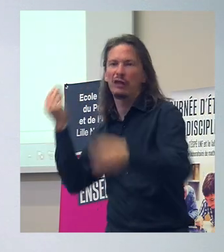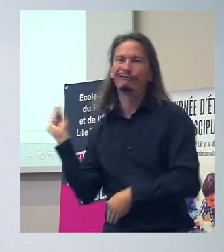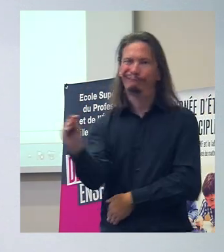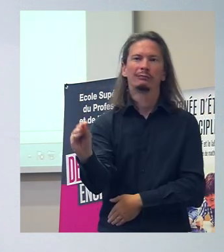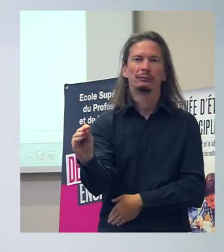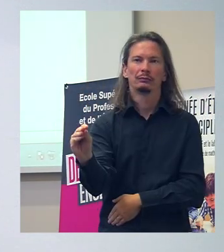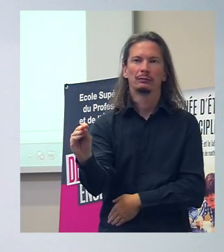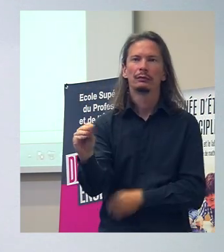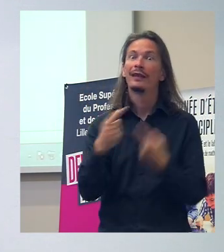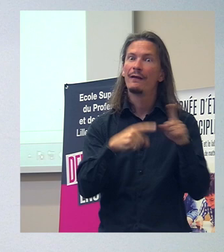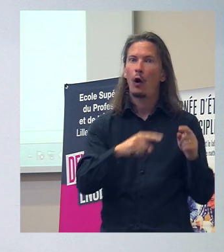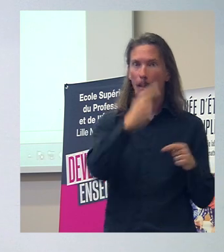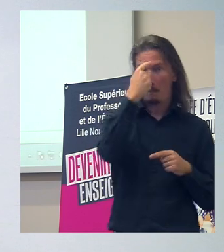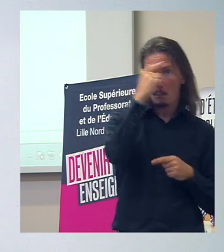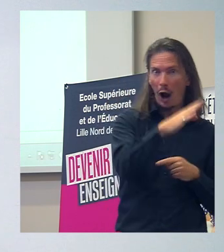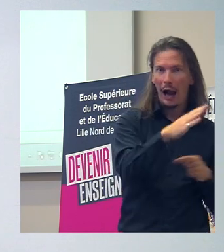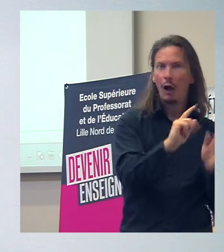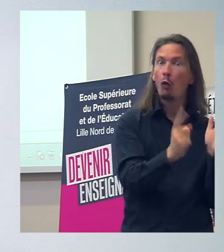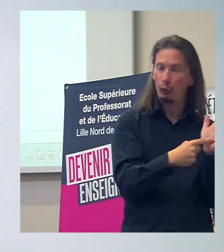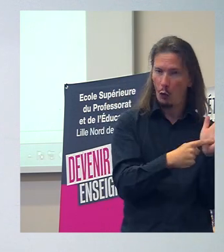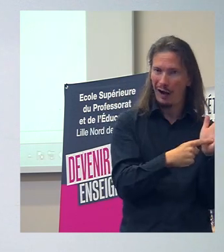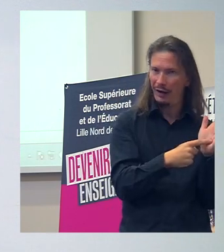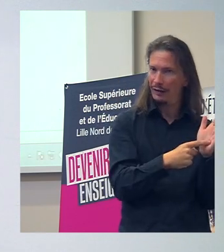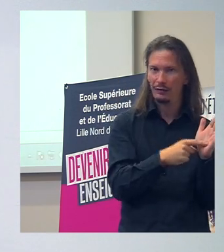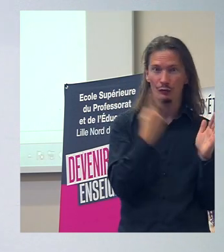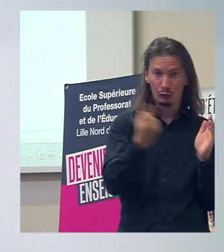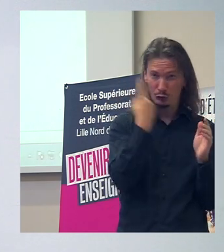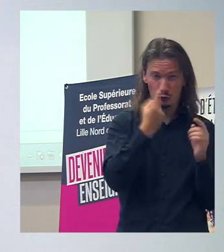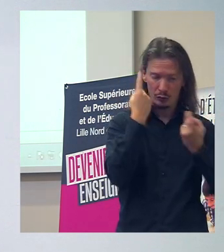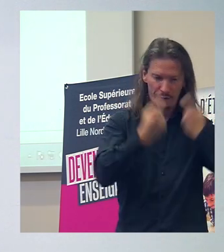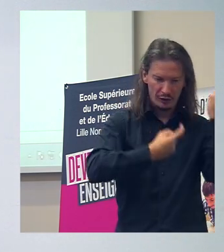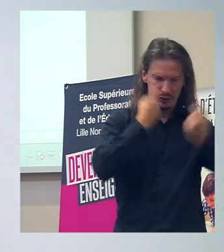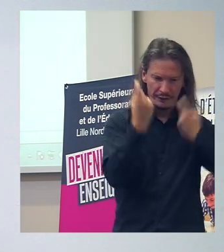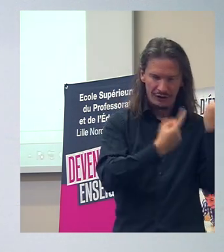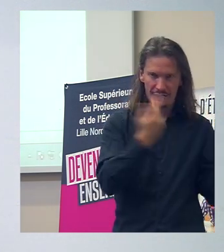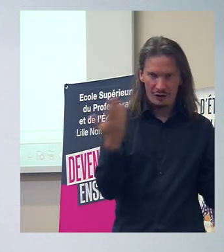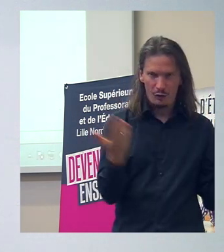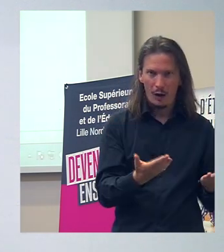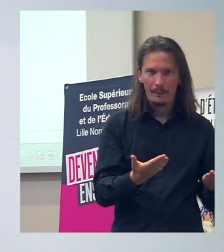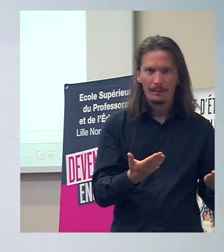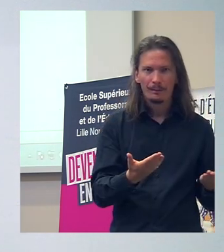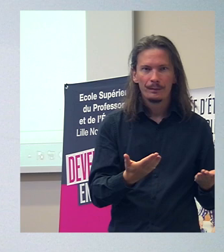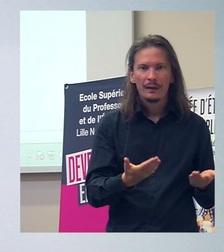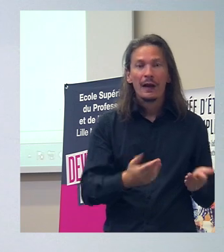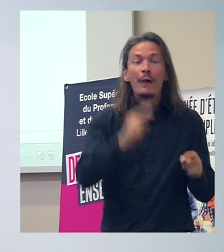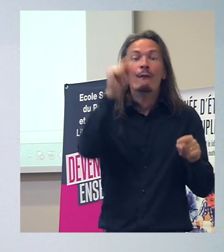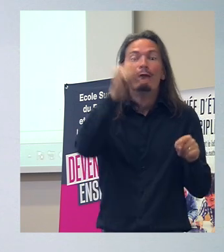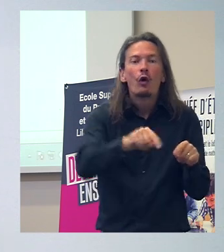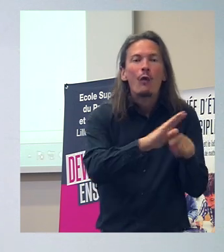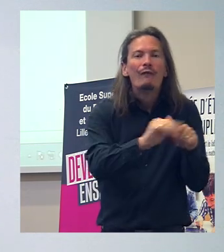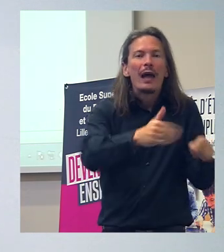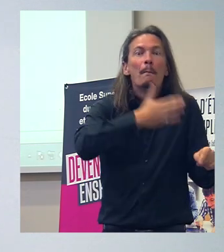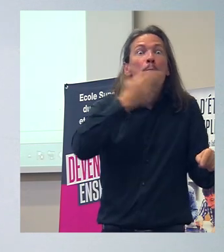alors que la morale et le droit réfléchissent continuellement sur ce qu'il convient de faire, ce